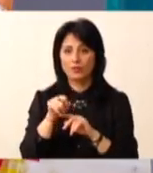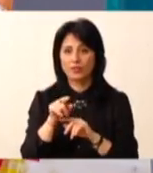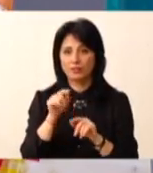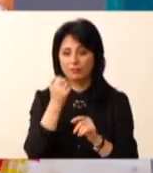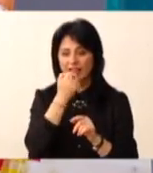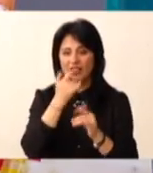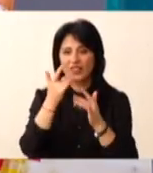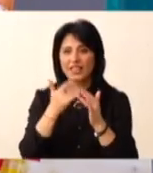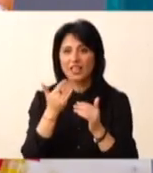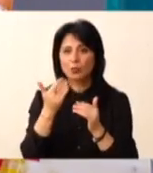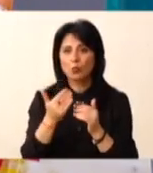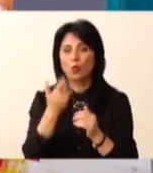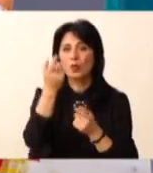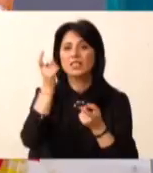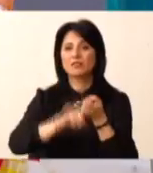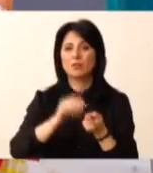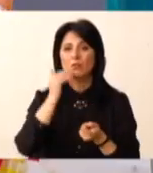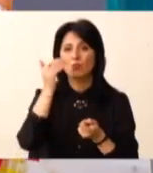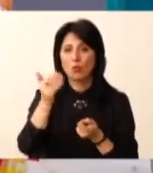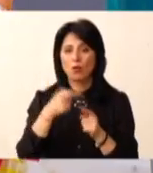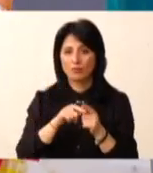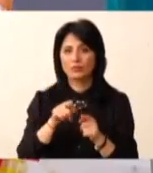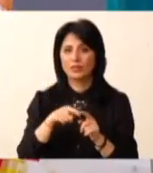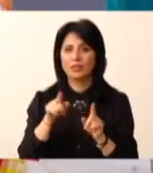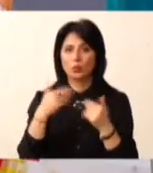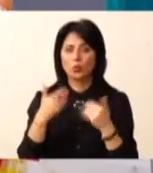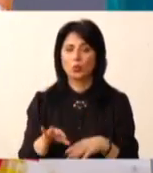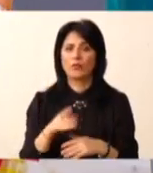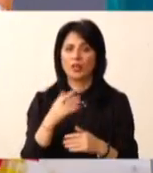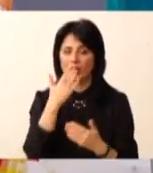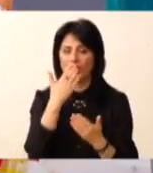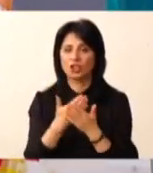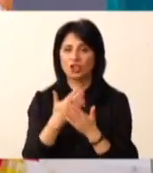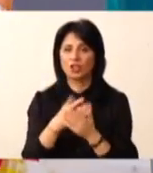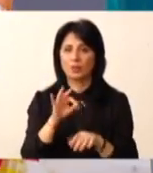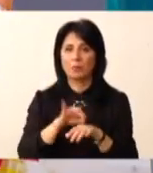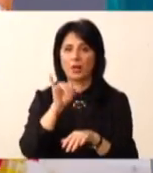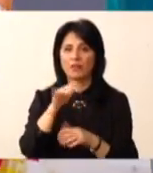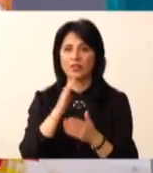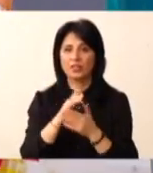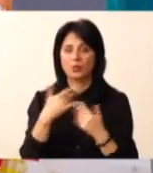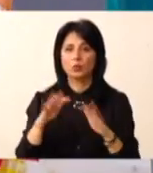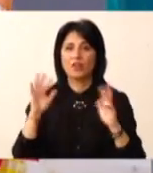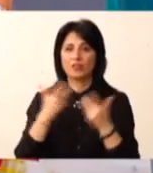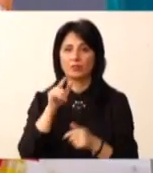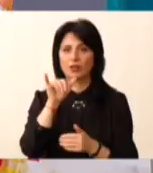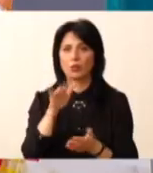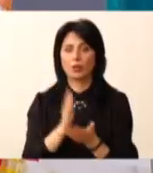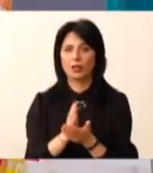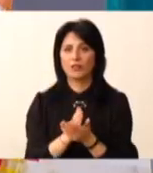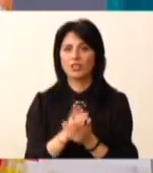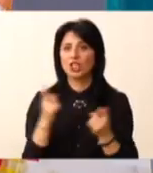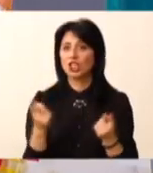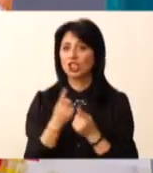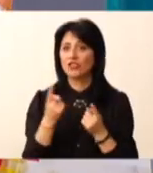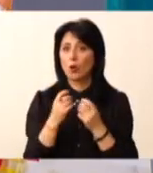ნივთიერებები, რომლებიც მიმართულია ფარისებრი ჯირკვლის წინააღმდეგ. ეს არის ერთ-ერთი ნიშანი, რომ პაციენტს აქვს აუტოიმუნური თიროიდიტი.